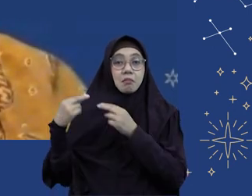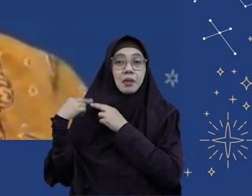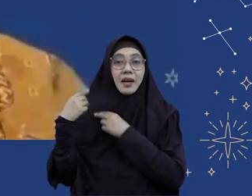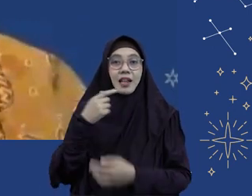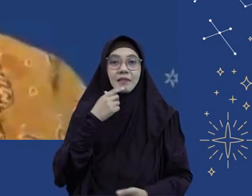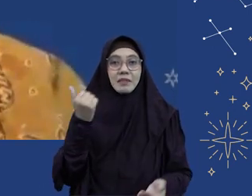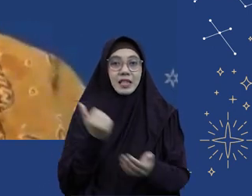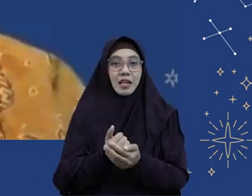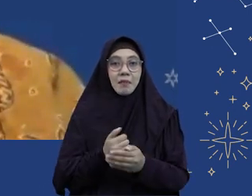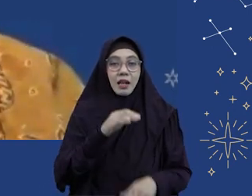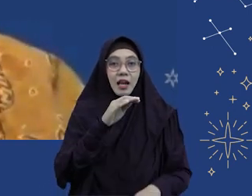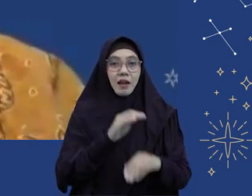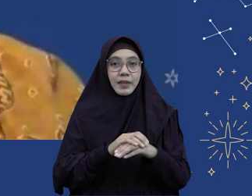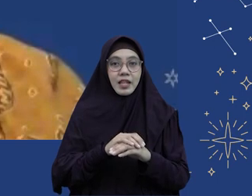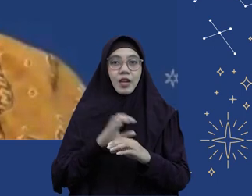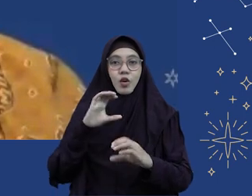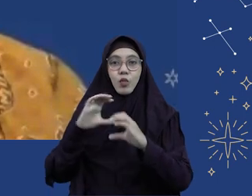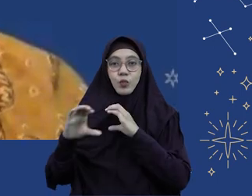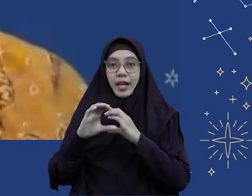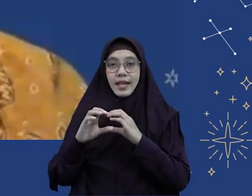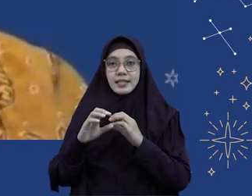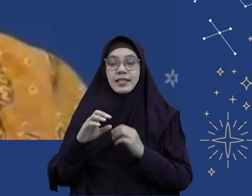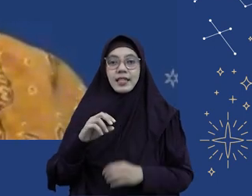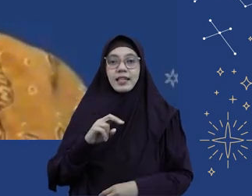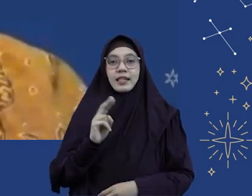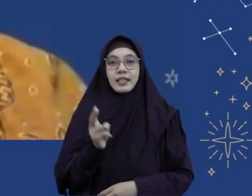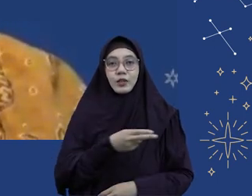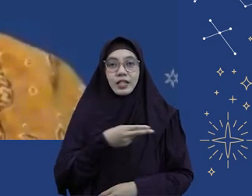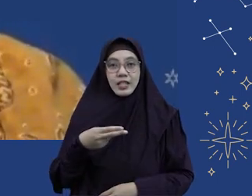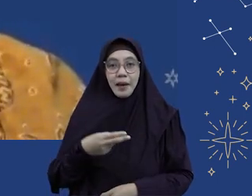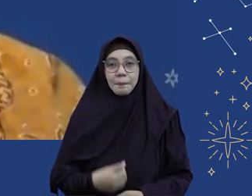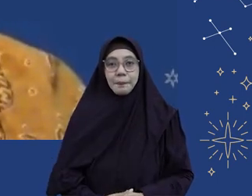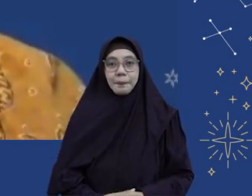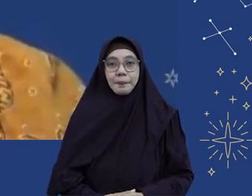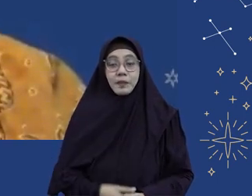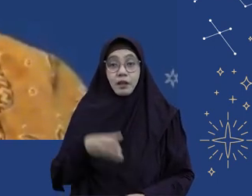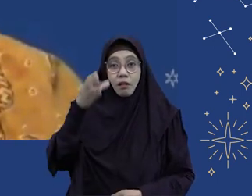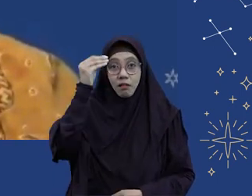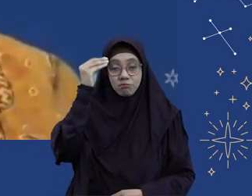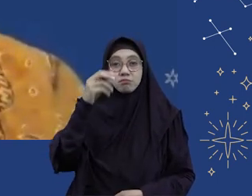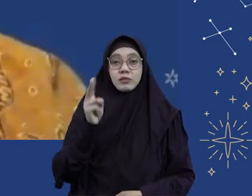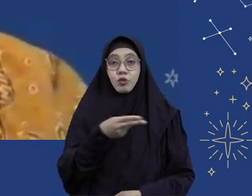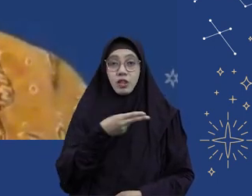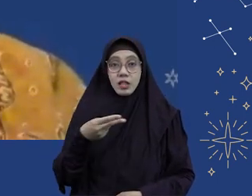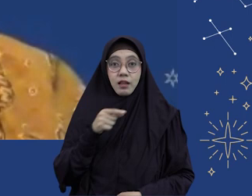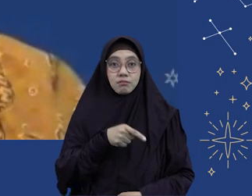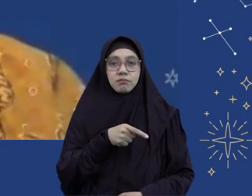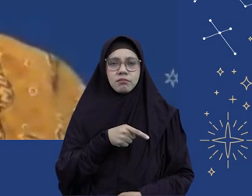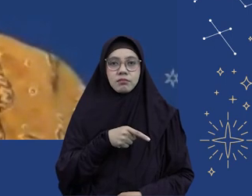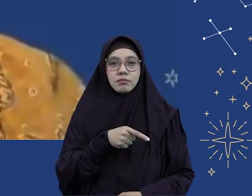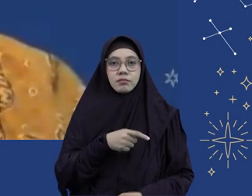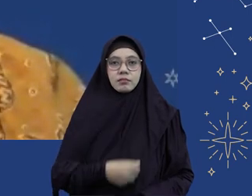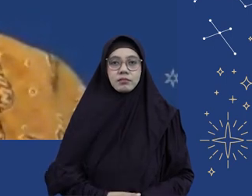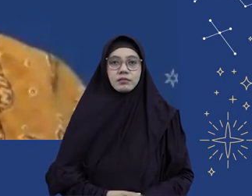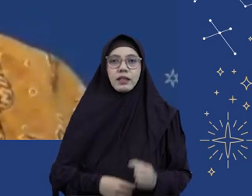melengkapi infrastruktur telekomunikasi nasional sebagaimana kita ketahui Negara kita Indonesia adalah salah satu